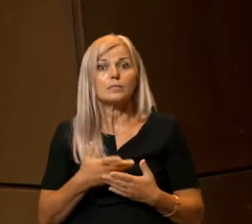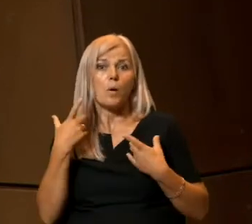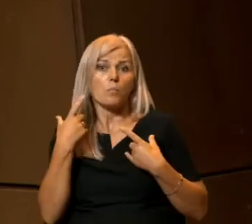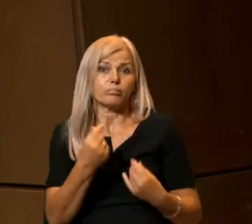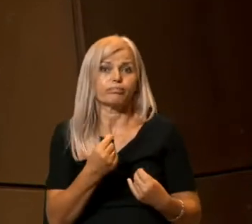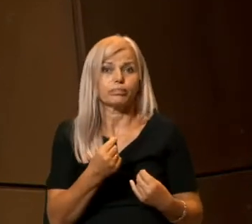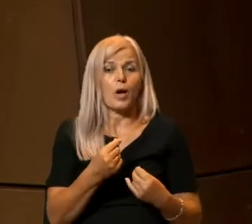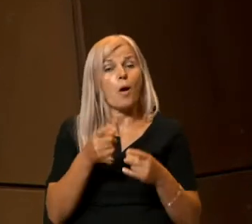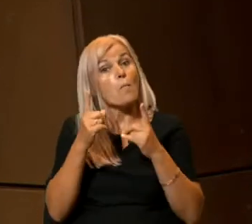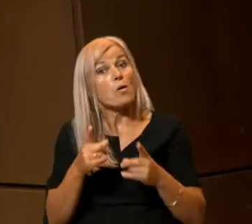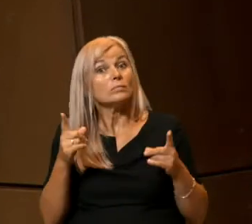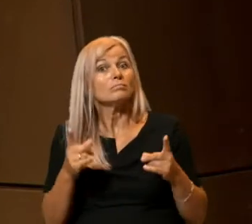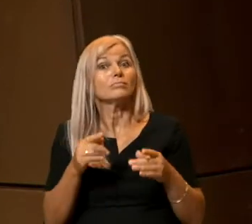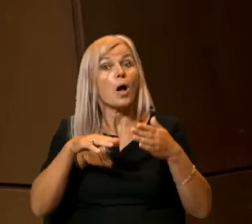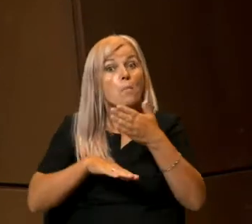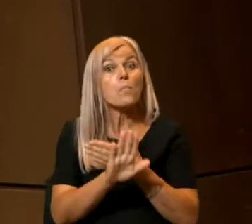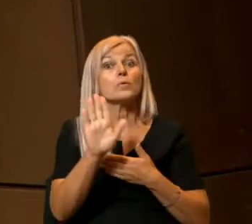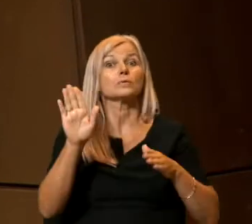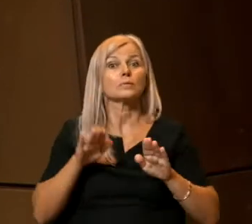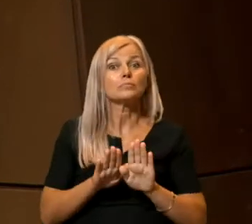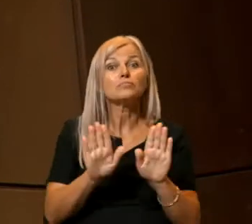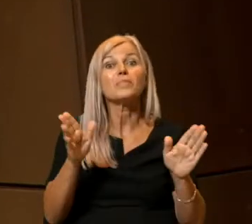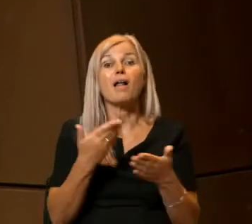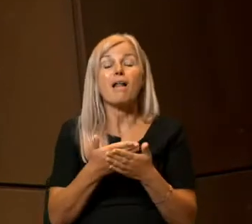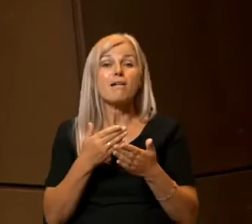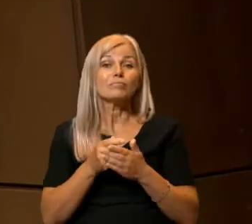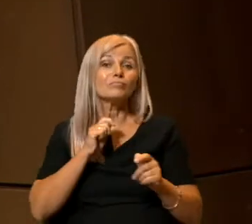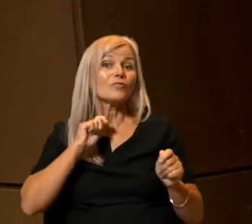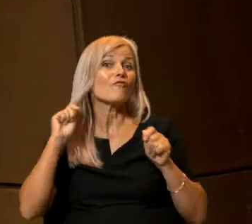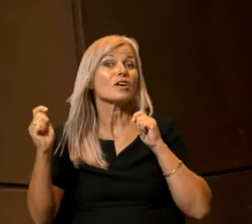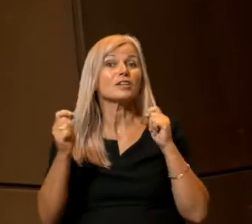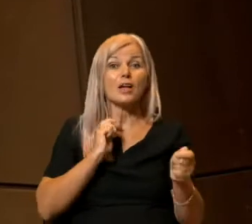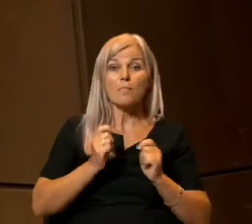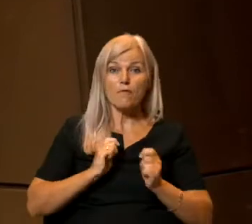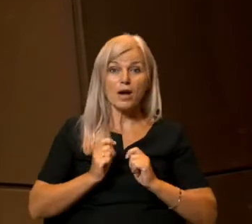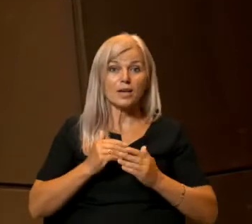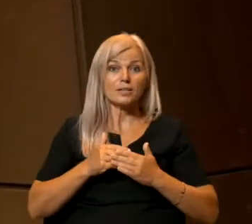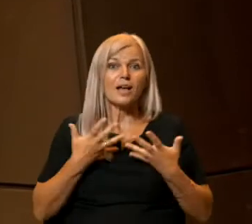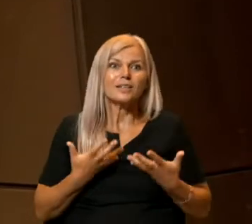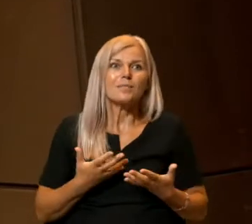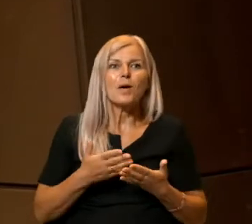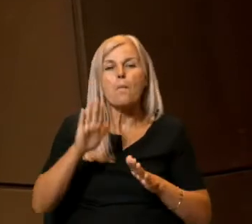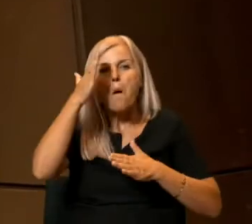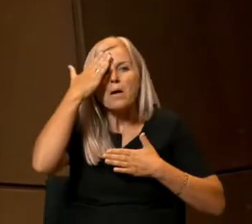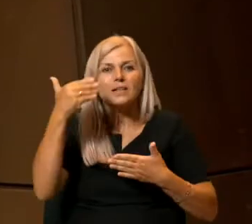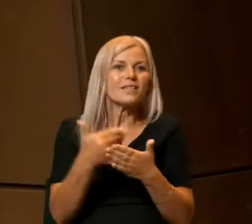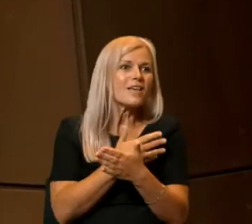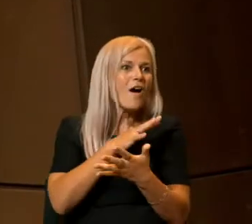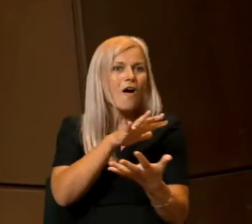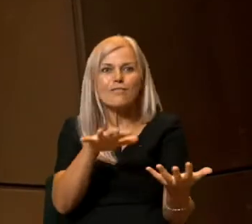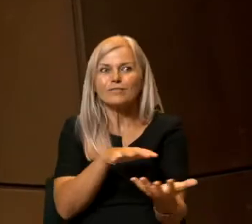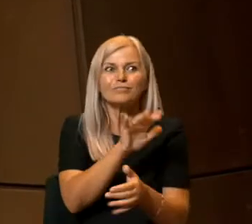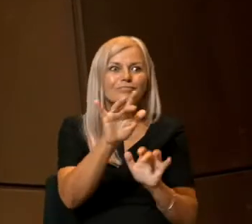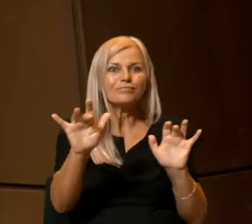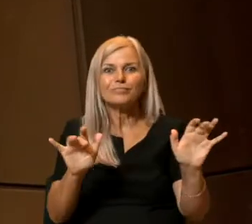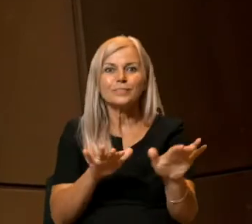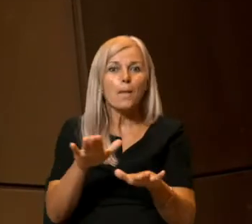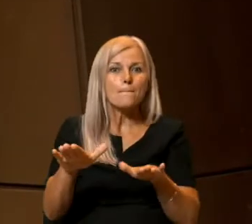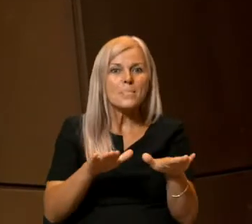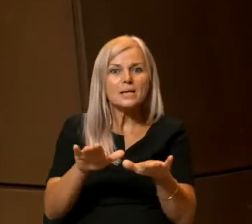do muzeów, dlatego wyjeżdżamy na wakacje, ponieważ chcemy być w nowym krajobrazie lub w otoczeniu, gdzie coś do nas przemawia,